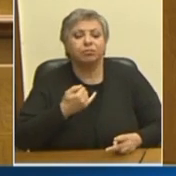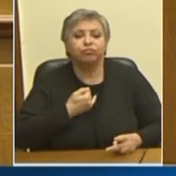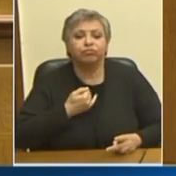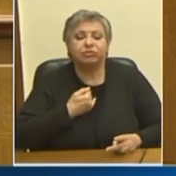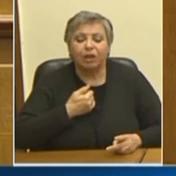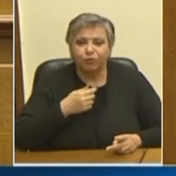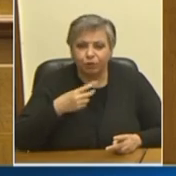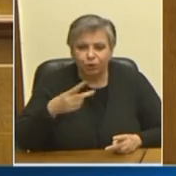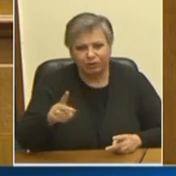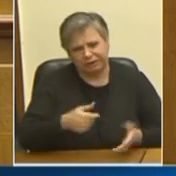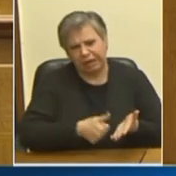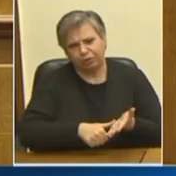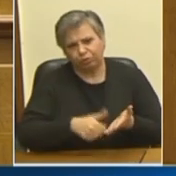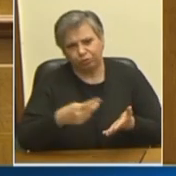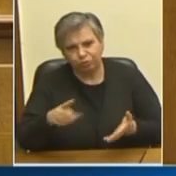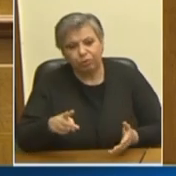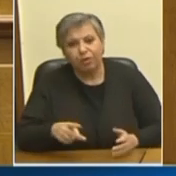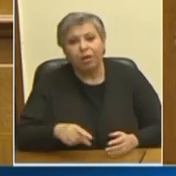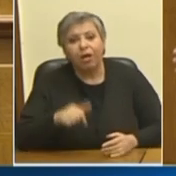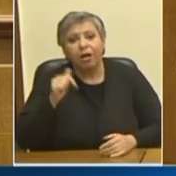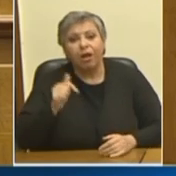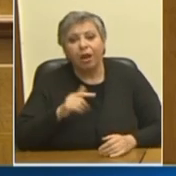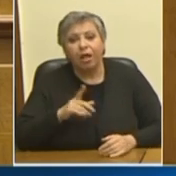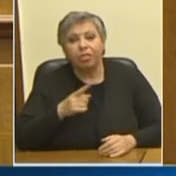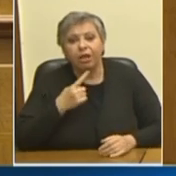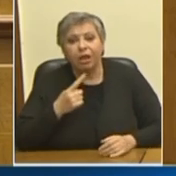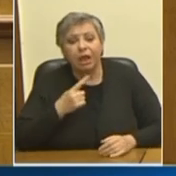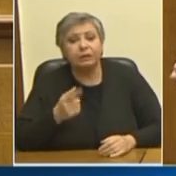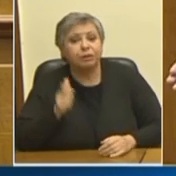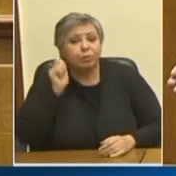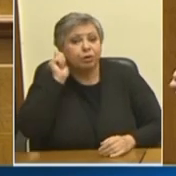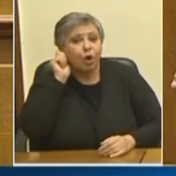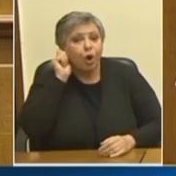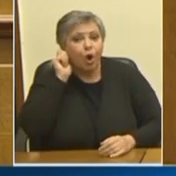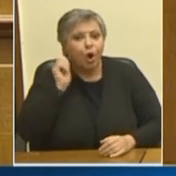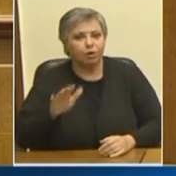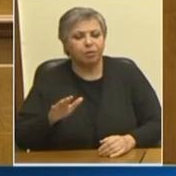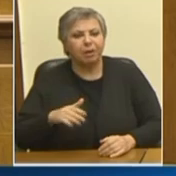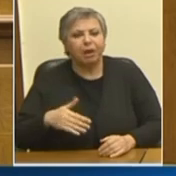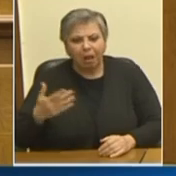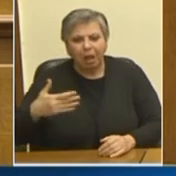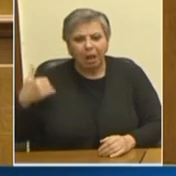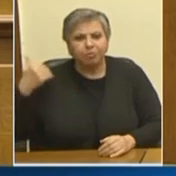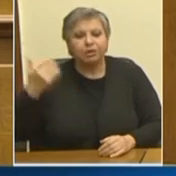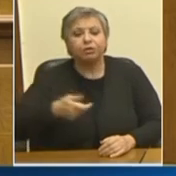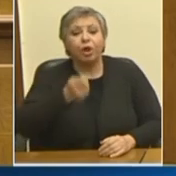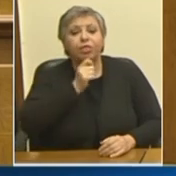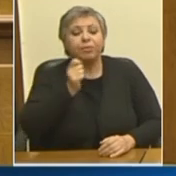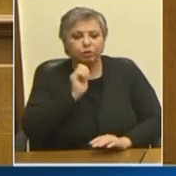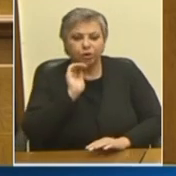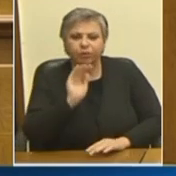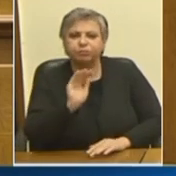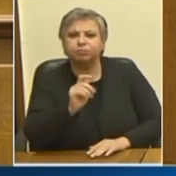τίποτα. Και σε αυτόν τον τόπο δεν βρίσκεται ούτε ένας δημοσιογράφος από τους κορυφαίους να τον ρωτήσει, κύριε